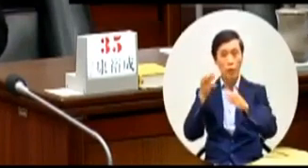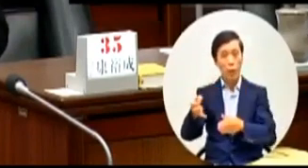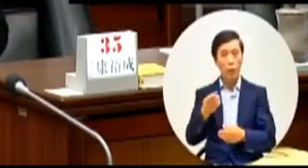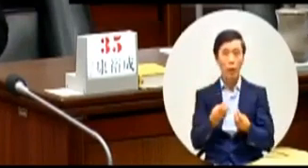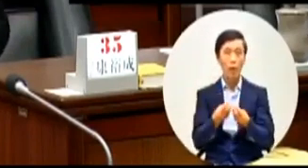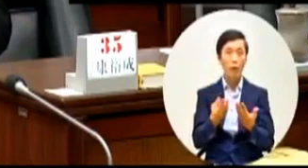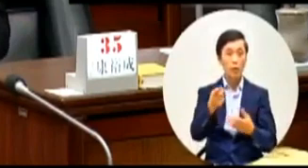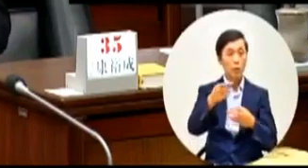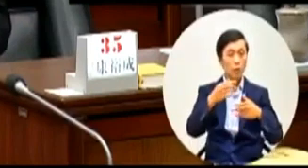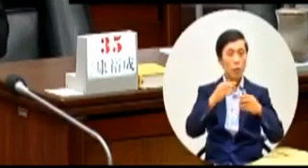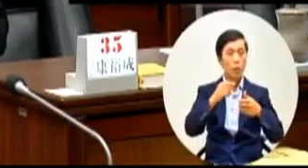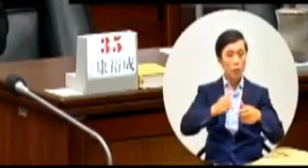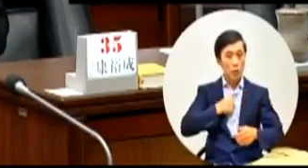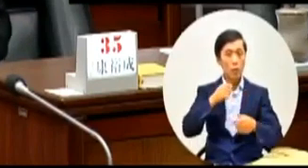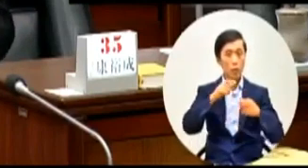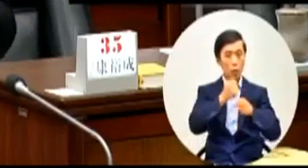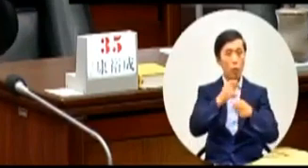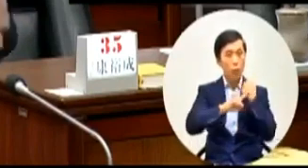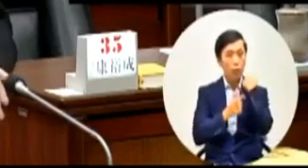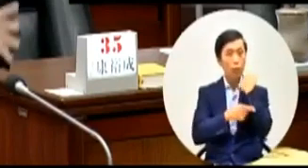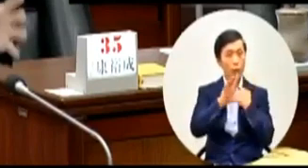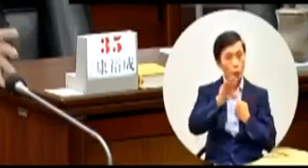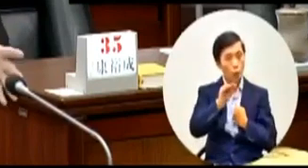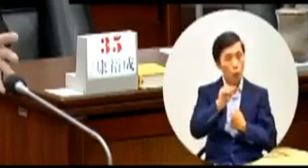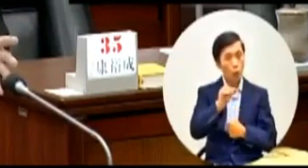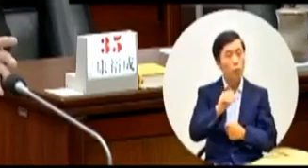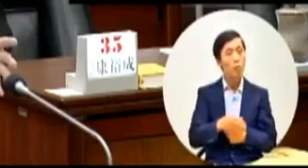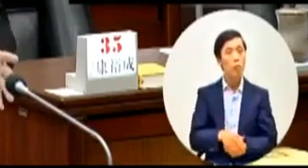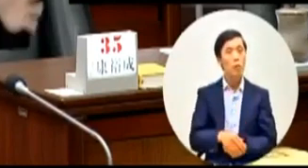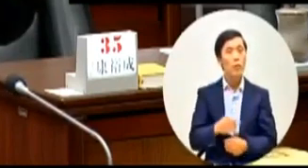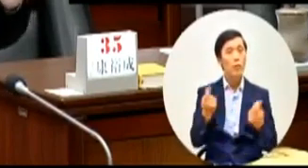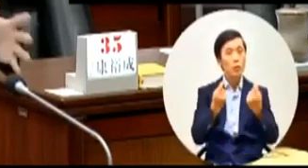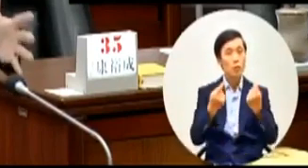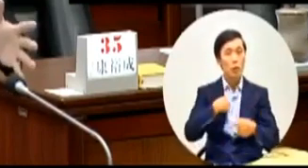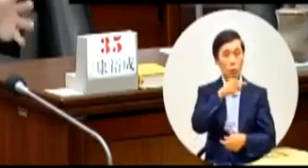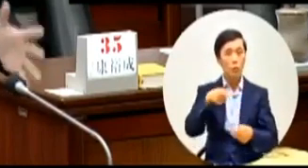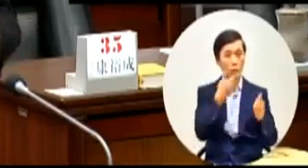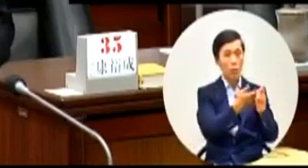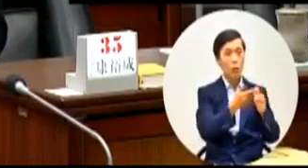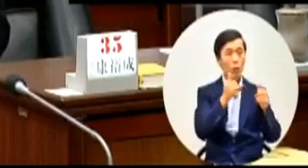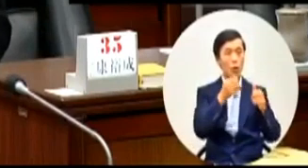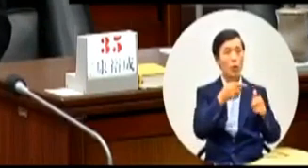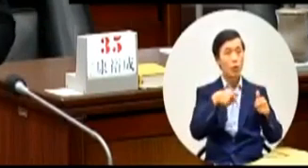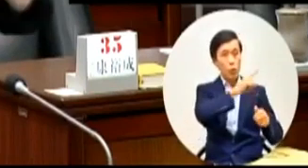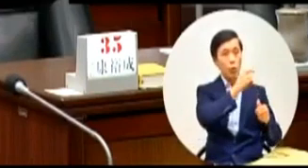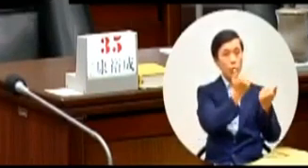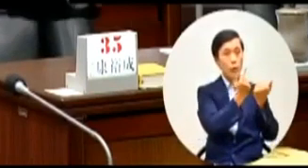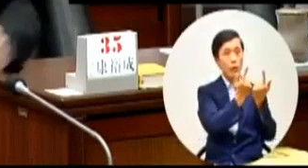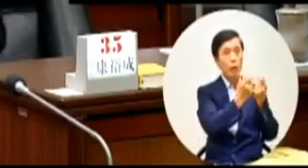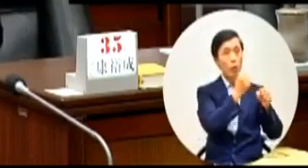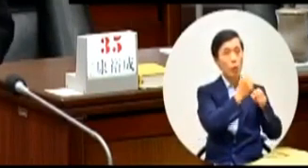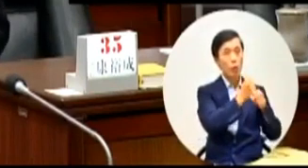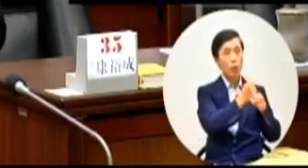都知道，有没有具体的做法比如说我们提供北漂青年他的购屋的低利贷款就像